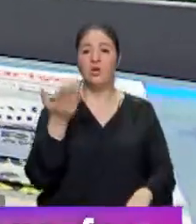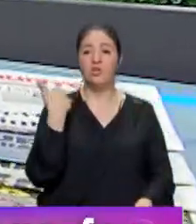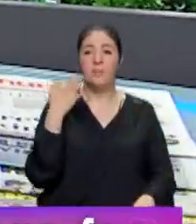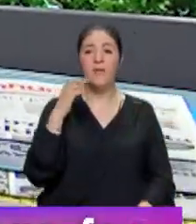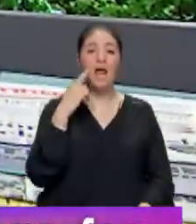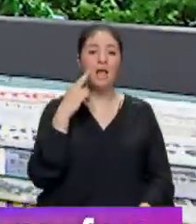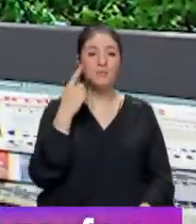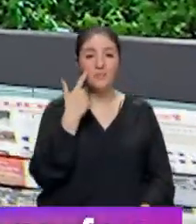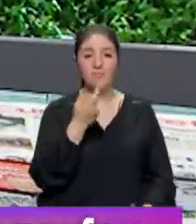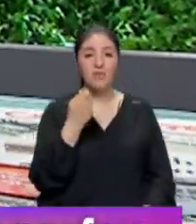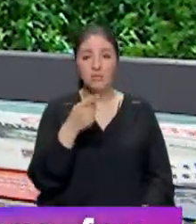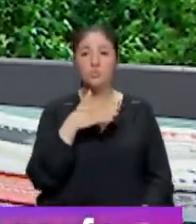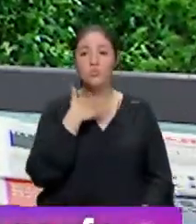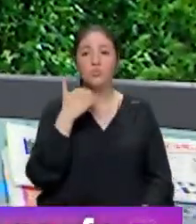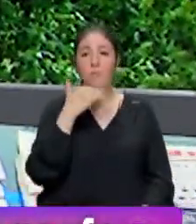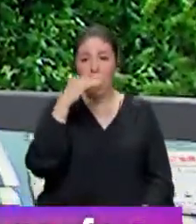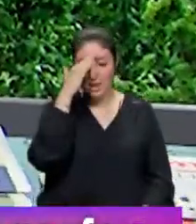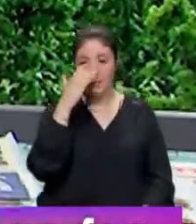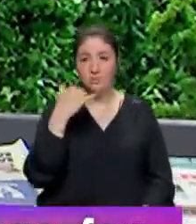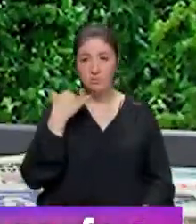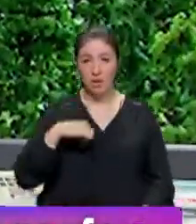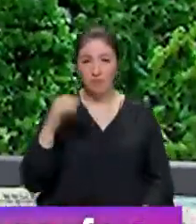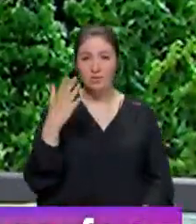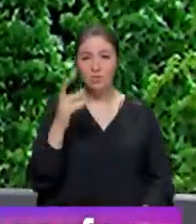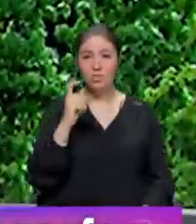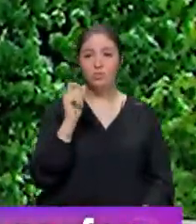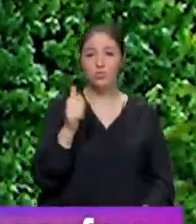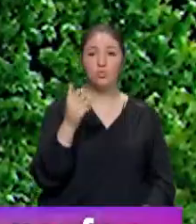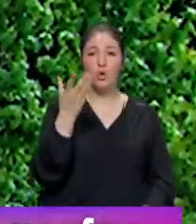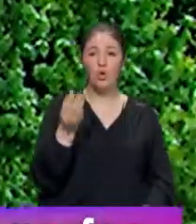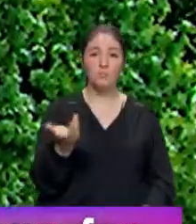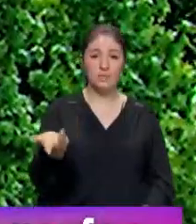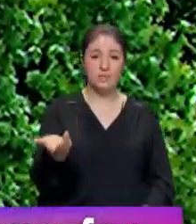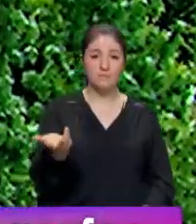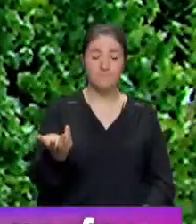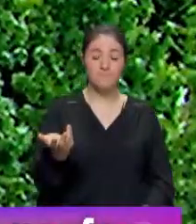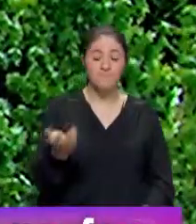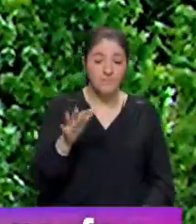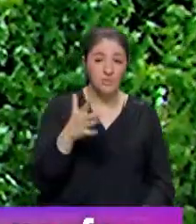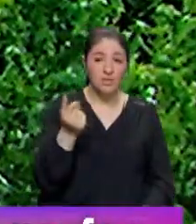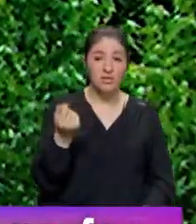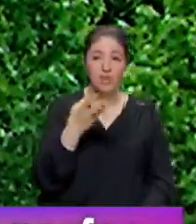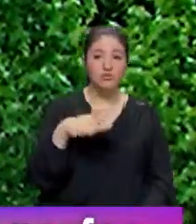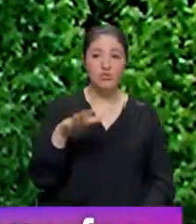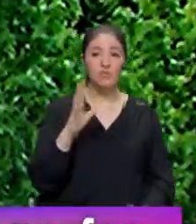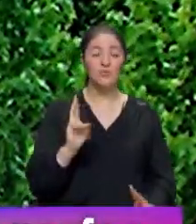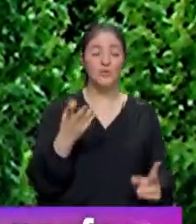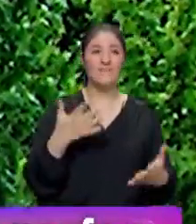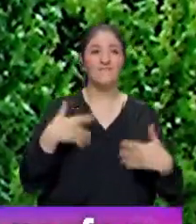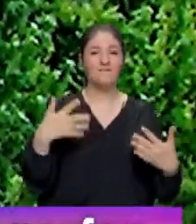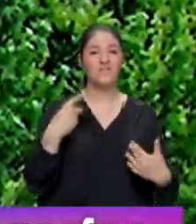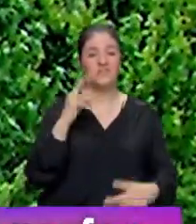Pınar Hanım'ın dikkat çektiği Kurban Bayramı tatilinin 9 güne çıkması acaba kaç kişi tarafından müjde